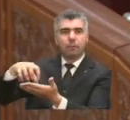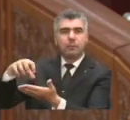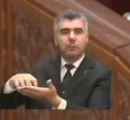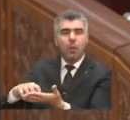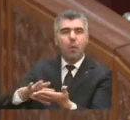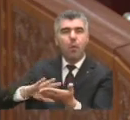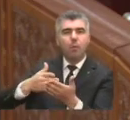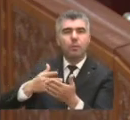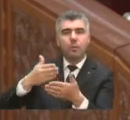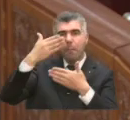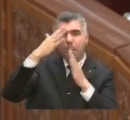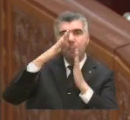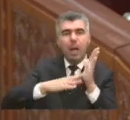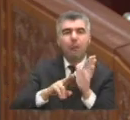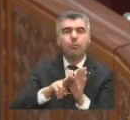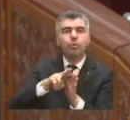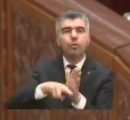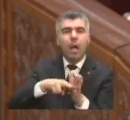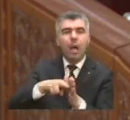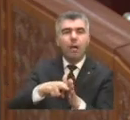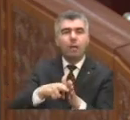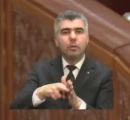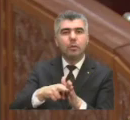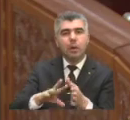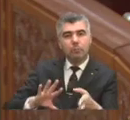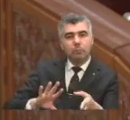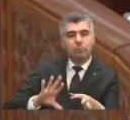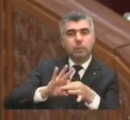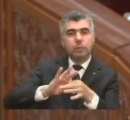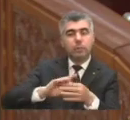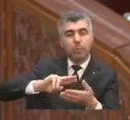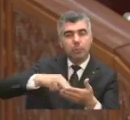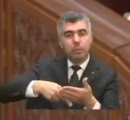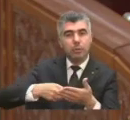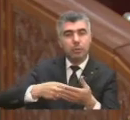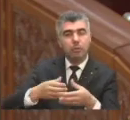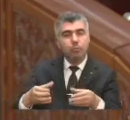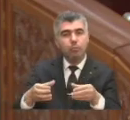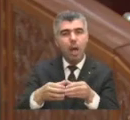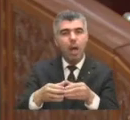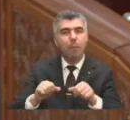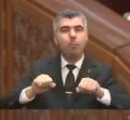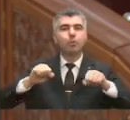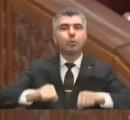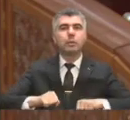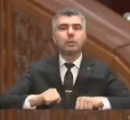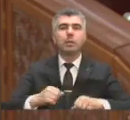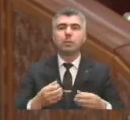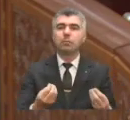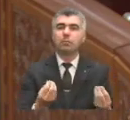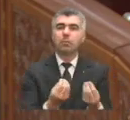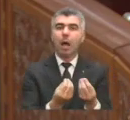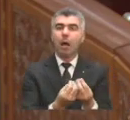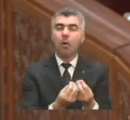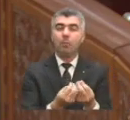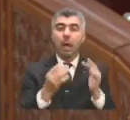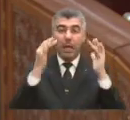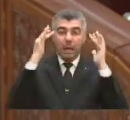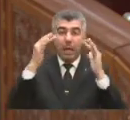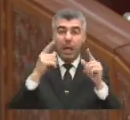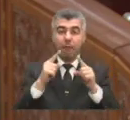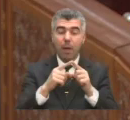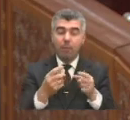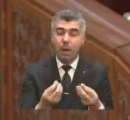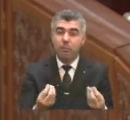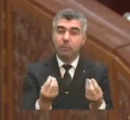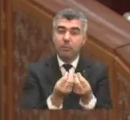جميع جهات المملكة بشراكة مع المجالس، لأن النجاح ديال هذه العملية ديال التنشيط الثقافي إلا ما كانش هناك